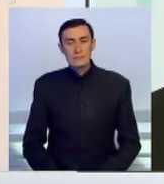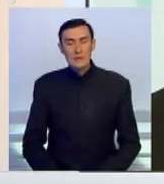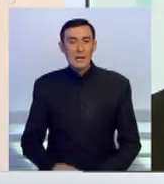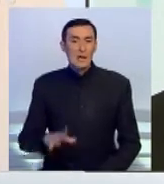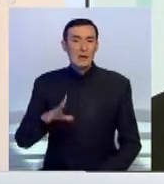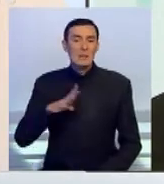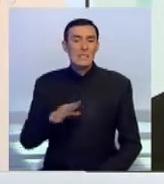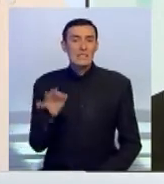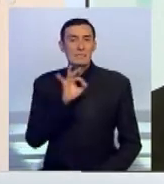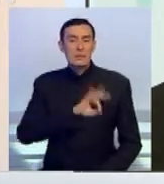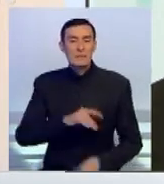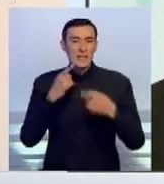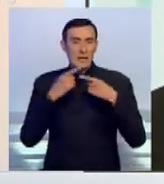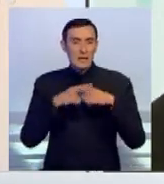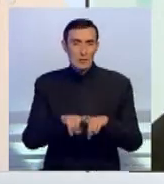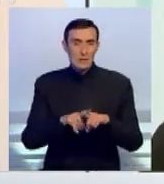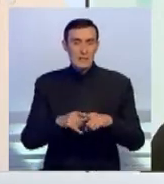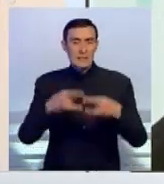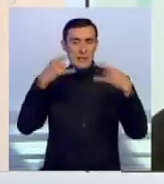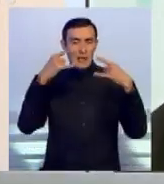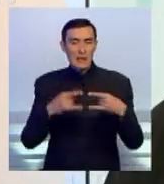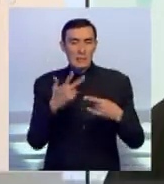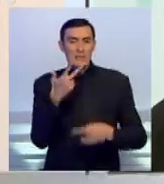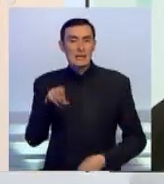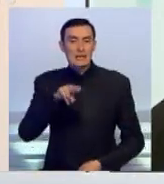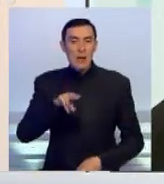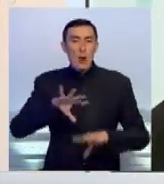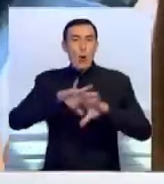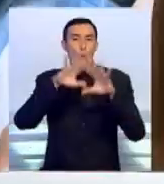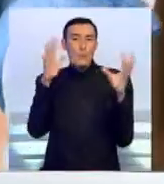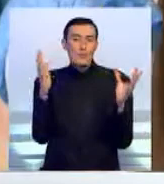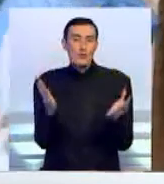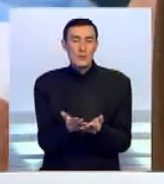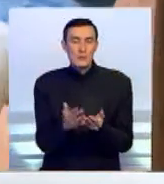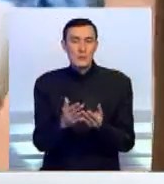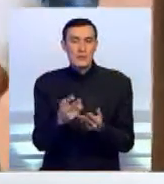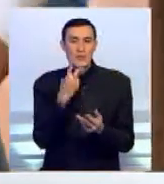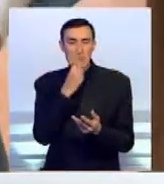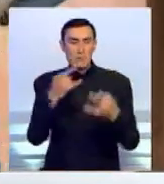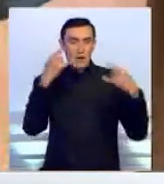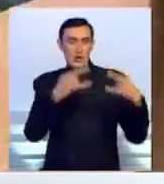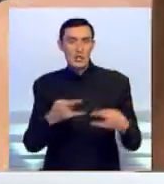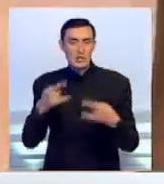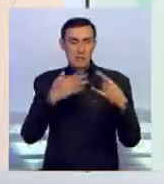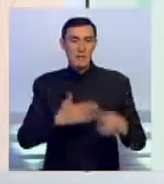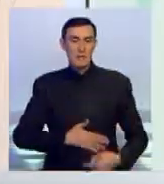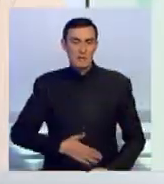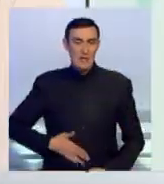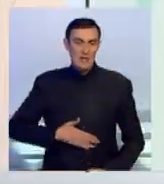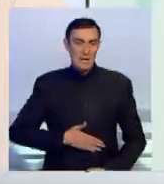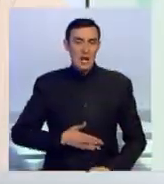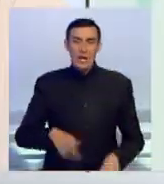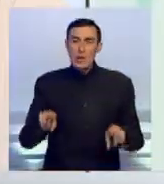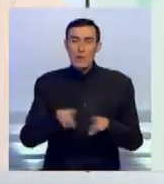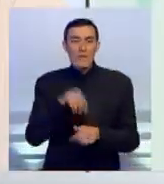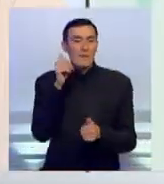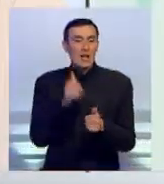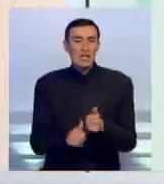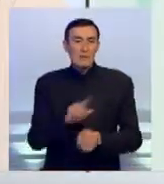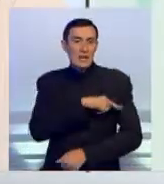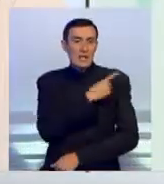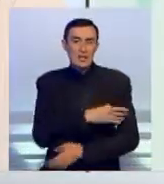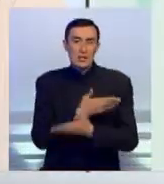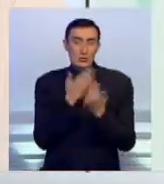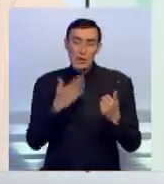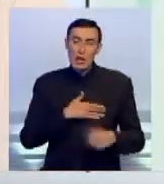Была применена технология с 3D-экраном, объемным изображением в животе. Не в каждой клинике это есть. Я в хорошем смысле